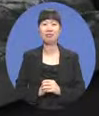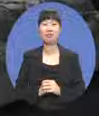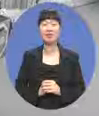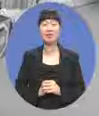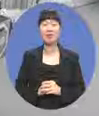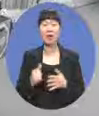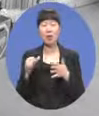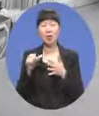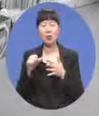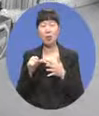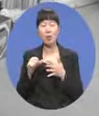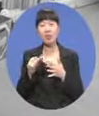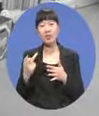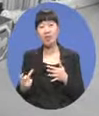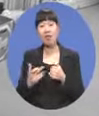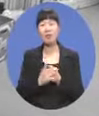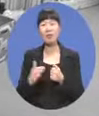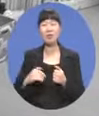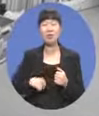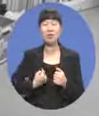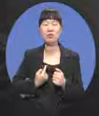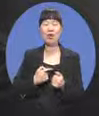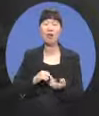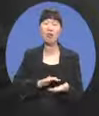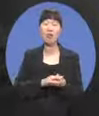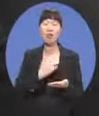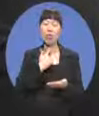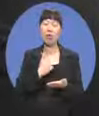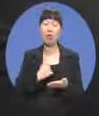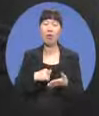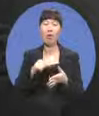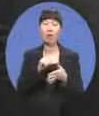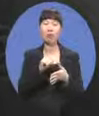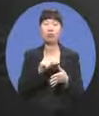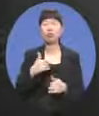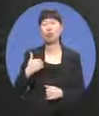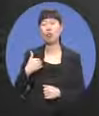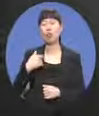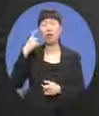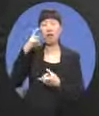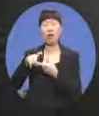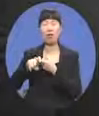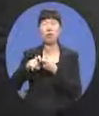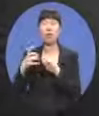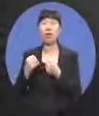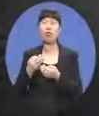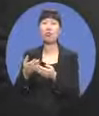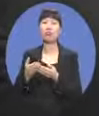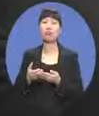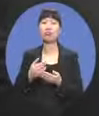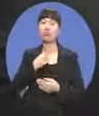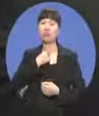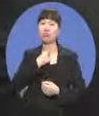어린 동생 때문에 주로 혼자 시간을 보냈던 민재. 저한텐 관심 많이 가져주시고